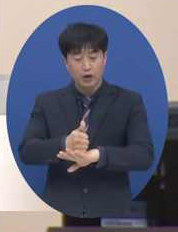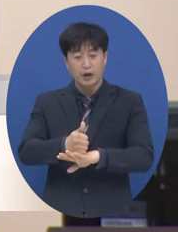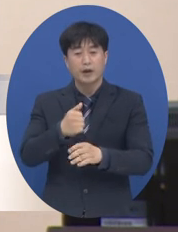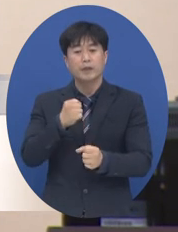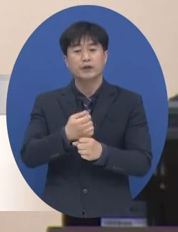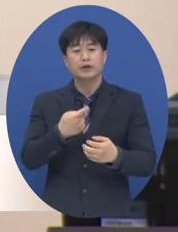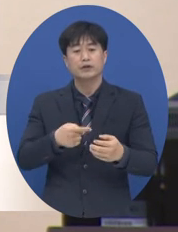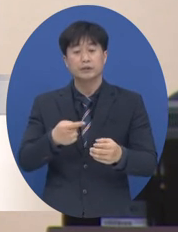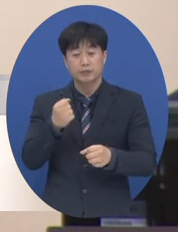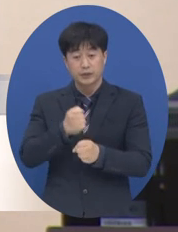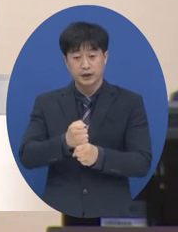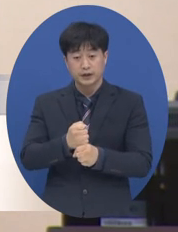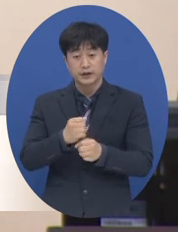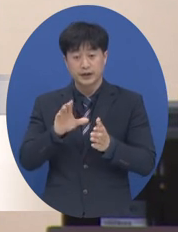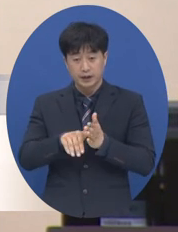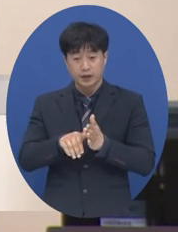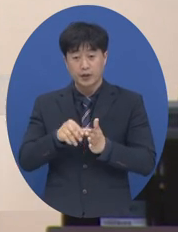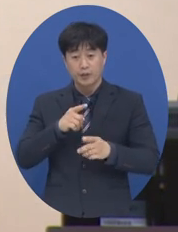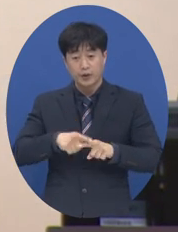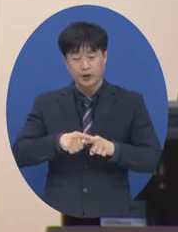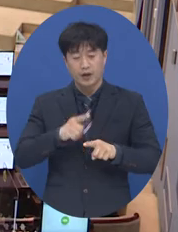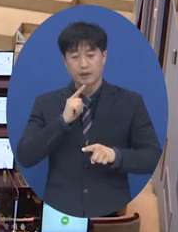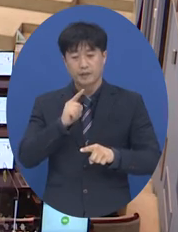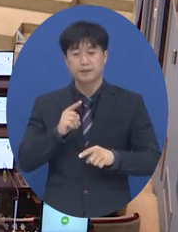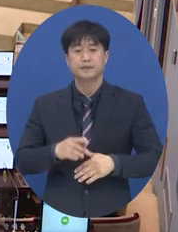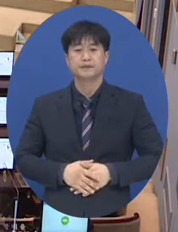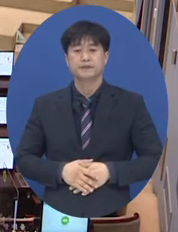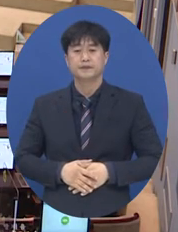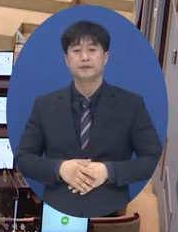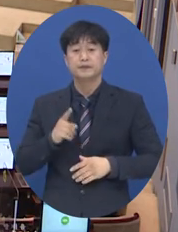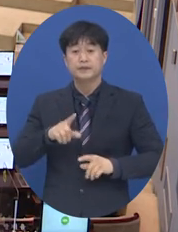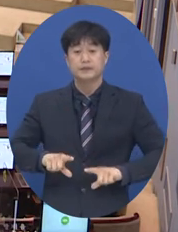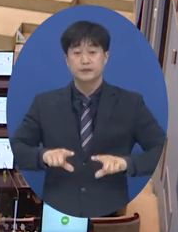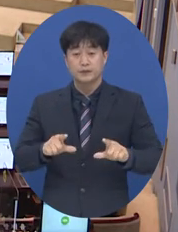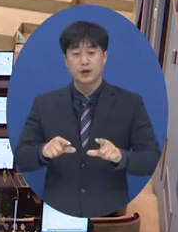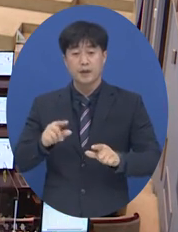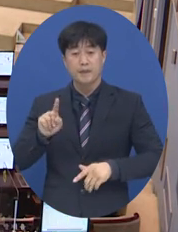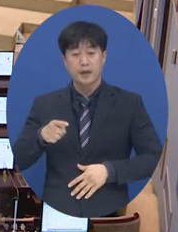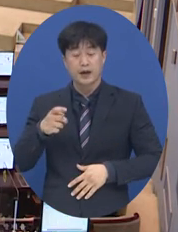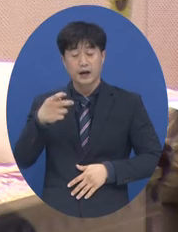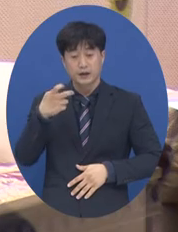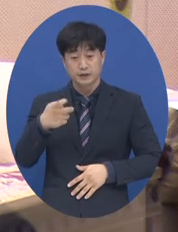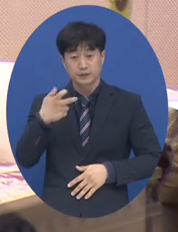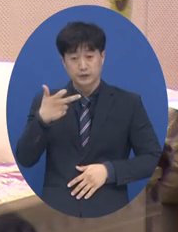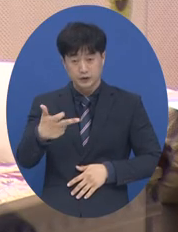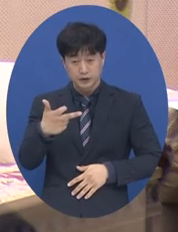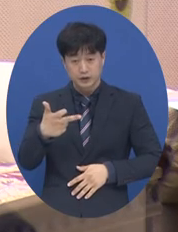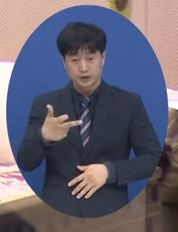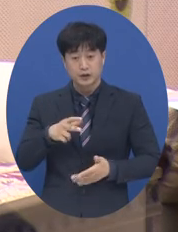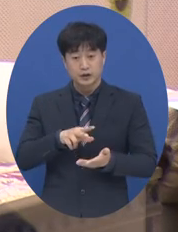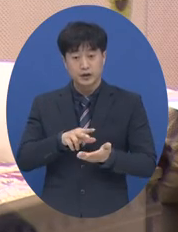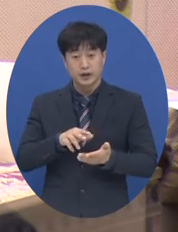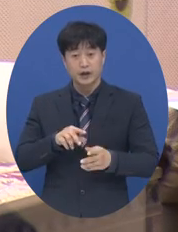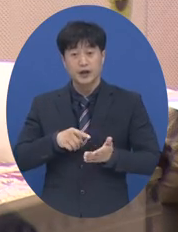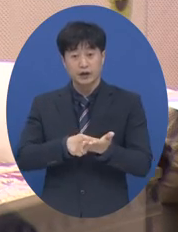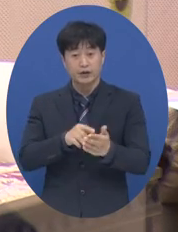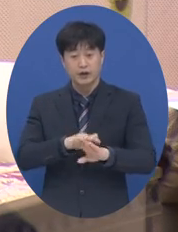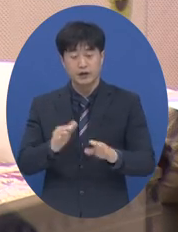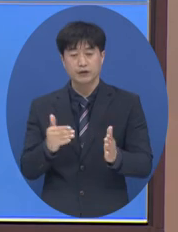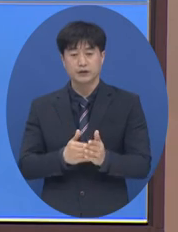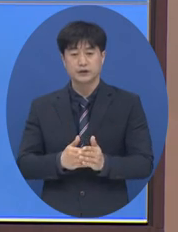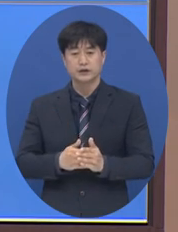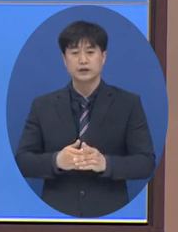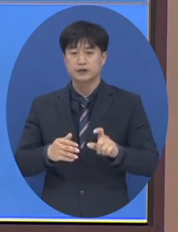도출한 회기라고 평가할 수 있겠습니다. 이날은 총 117건의 안건을 처리했습니다.